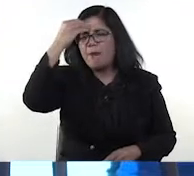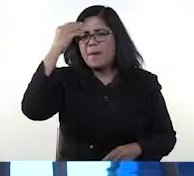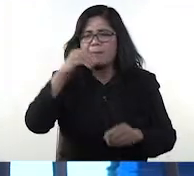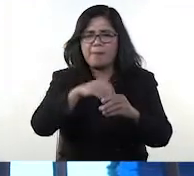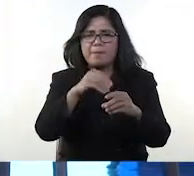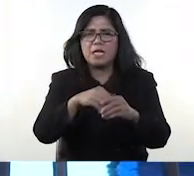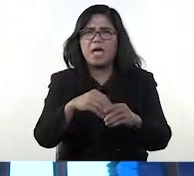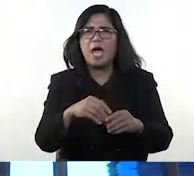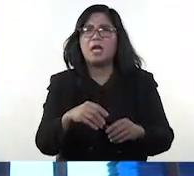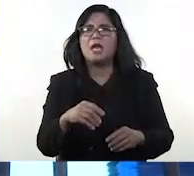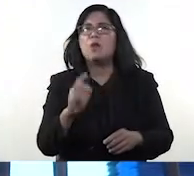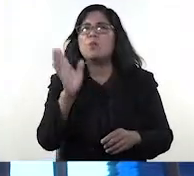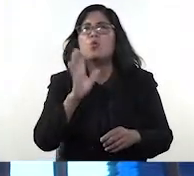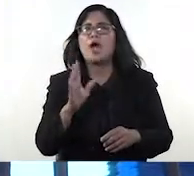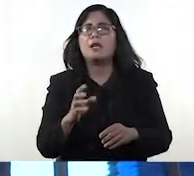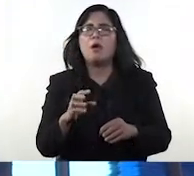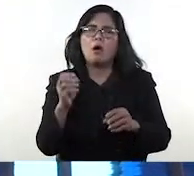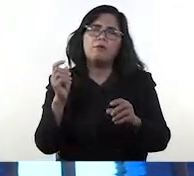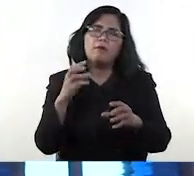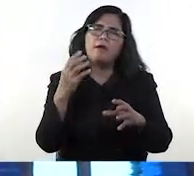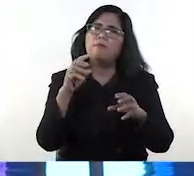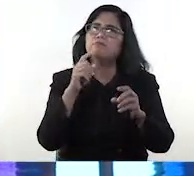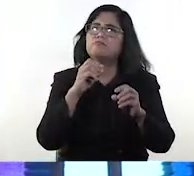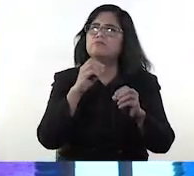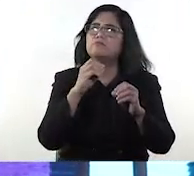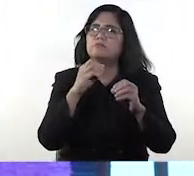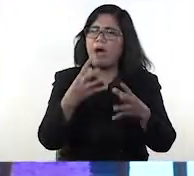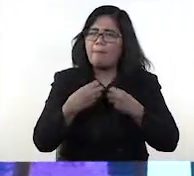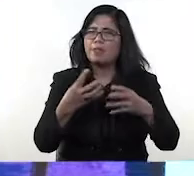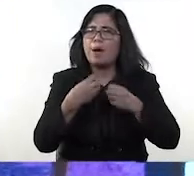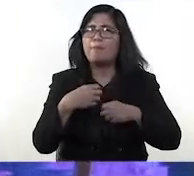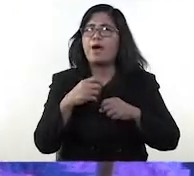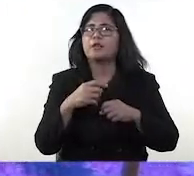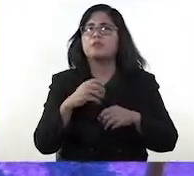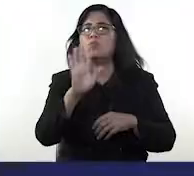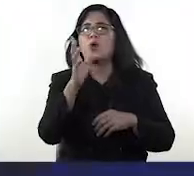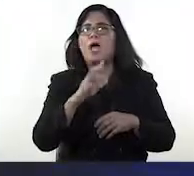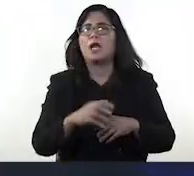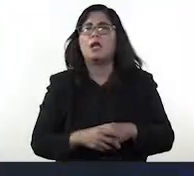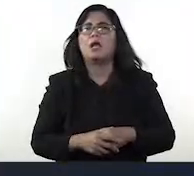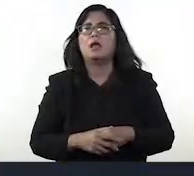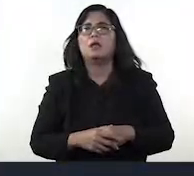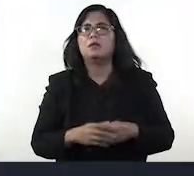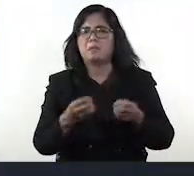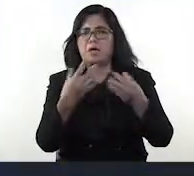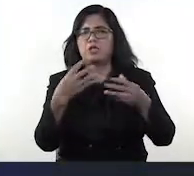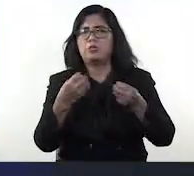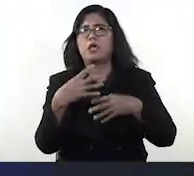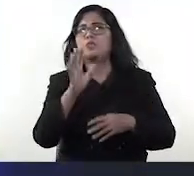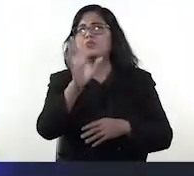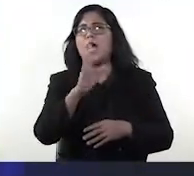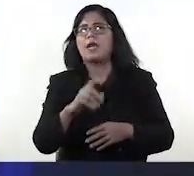berkatnya Tetapi kalau Tuhan selalu baik buat kita Ayo kita melayani Tuhan bukan supaya diberkati oleh